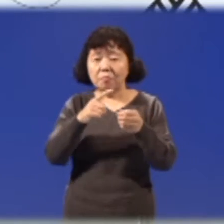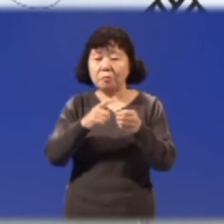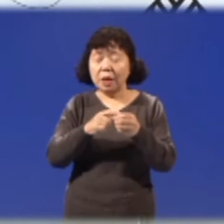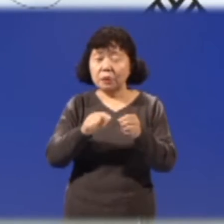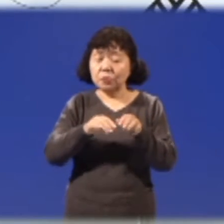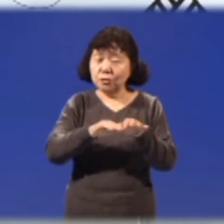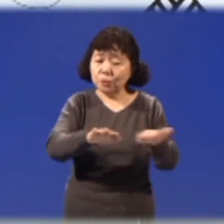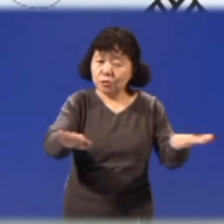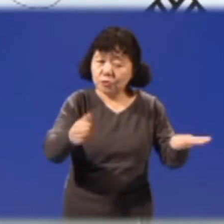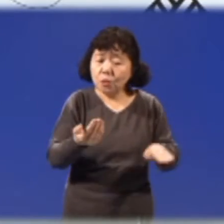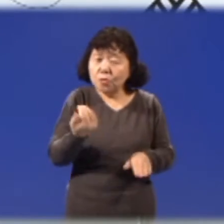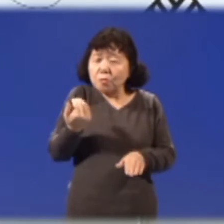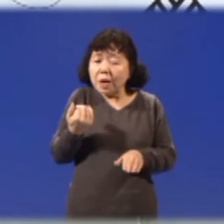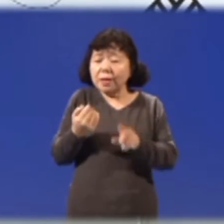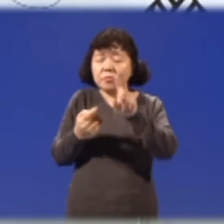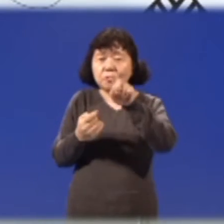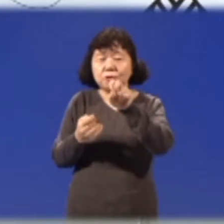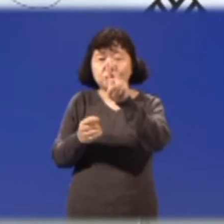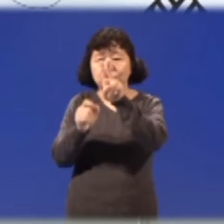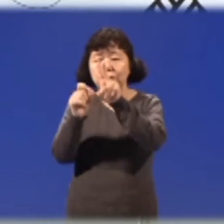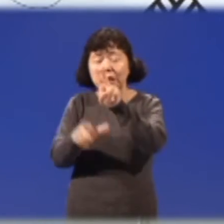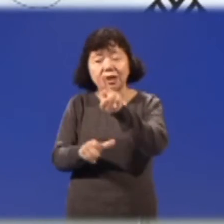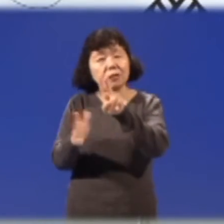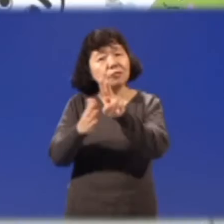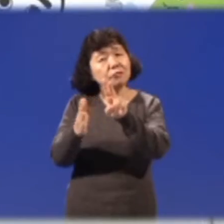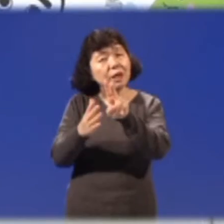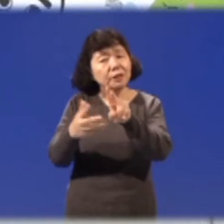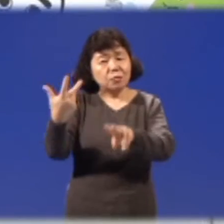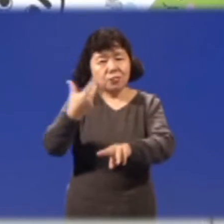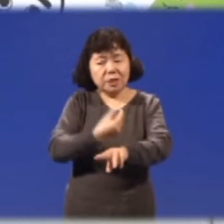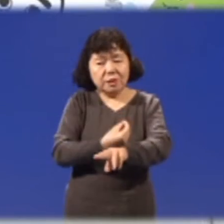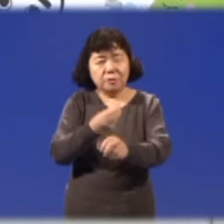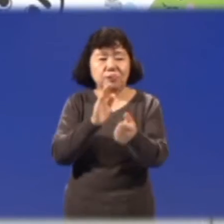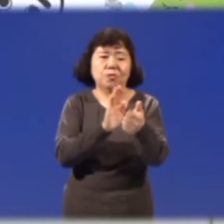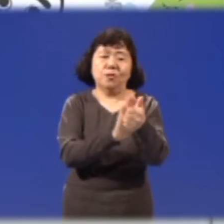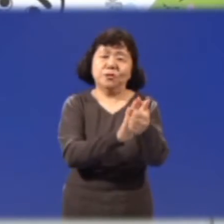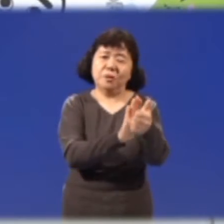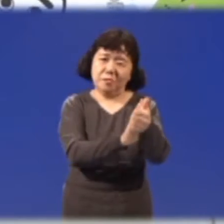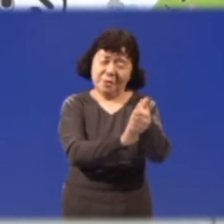始まる12月頃までの接種をお勧めしています。